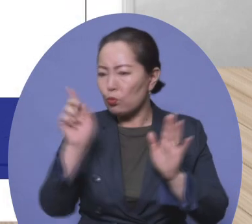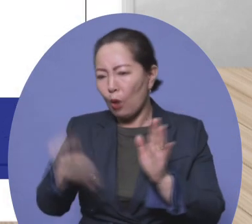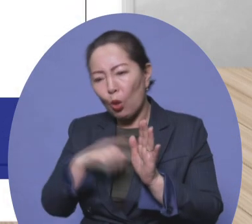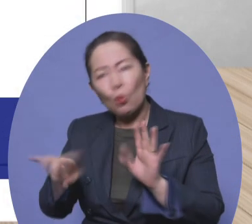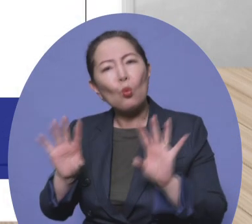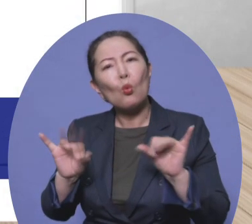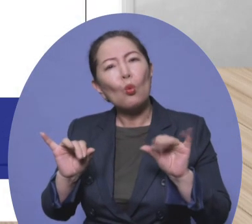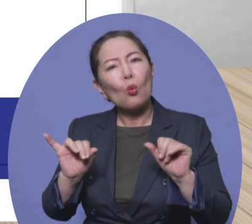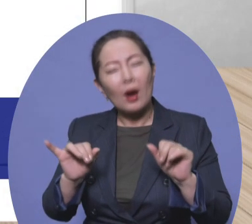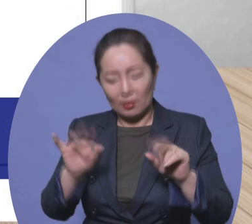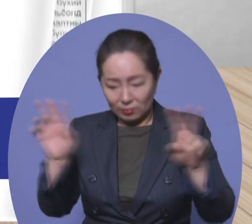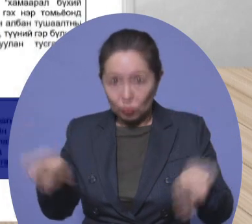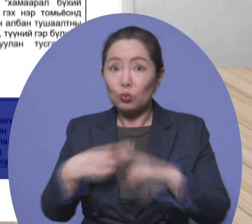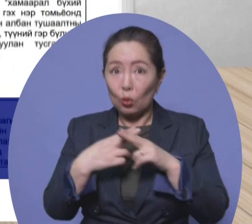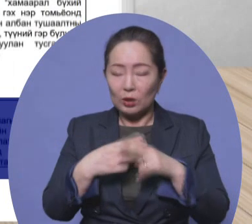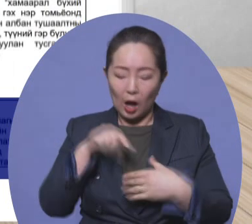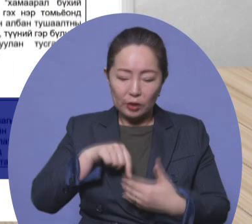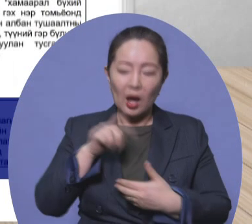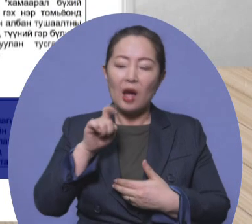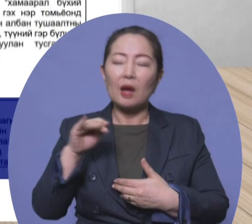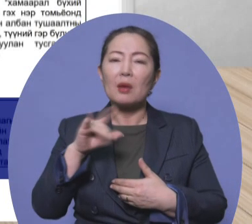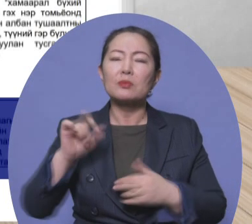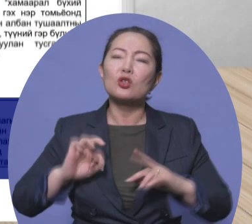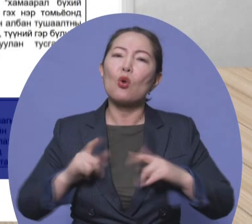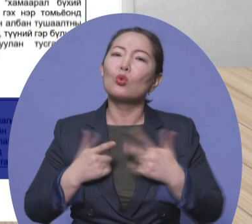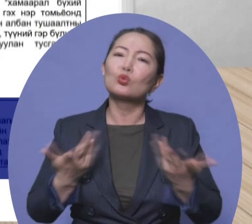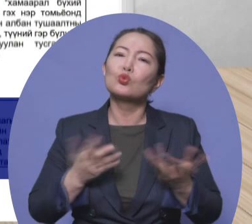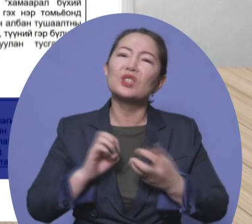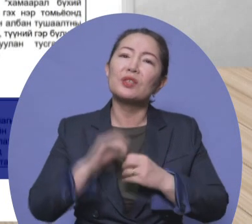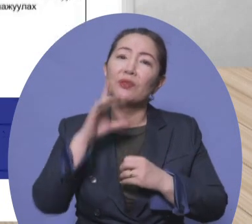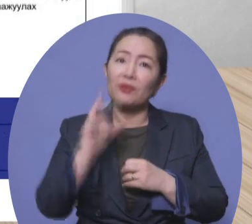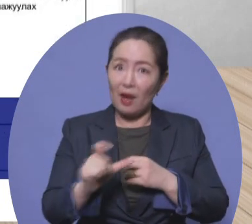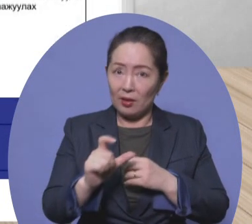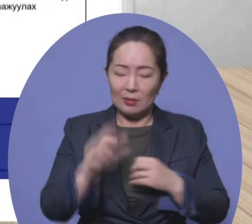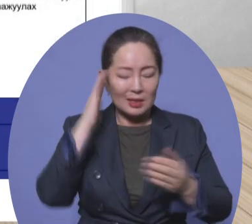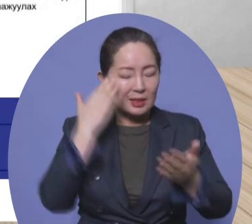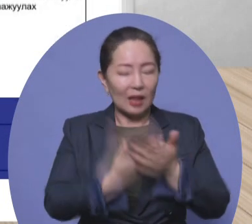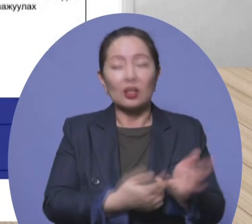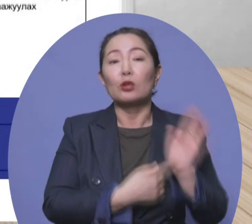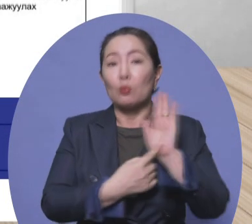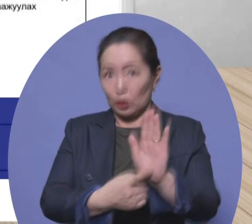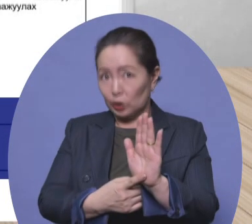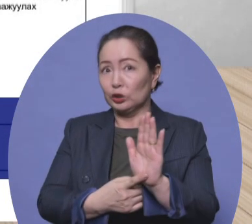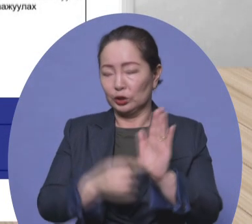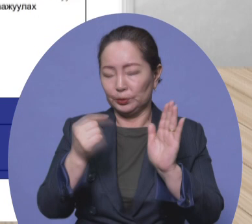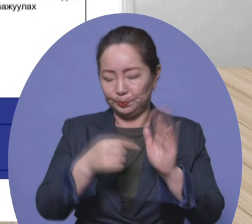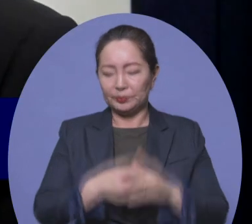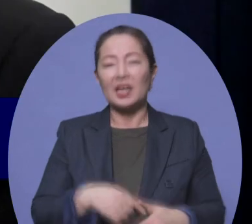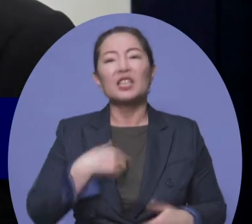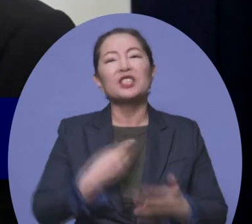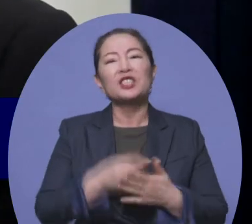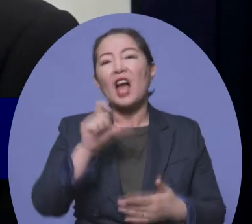нь дүгнээд за ингээд хим хэмжээний үрэнд ямар өөрчлөлтүүд хийх ёстой байгааг нэгсэн доо санал болгосон. Тухайлх юм бол